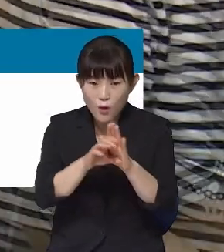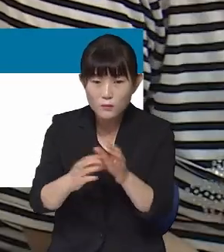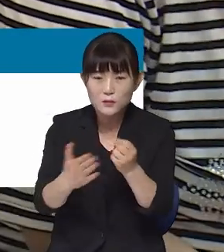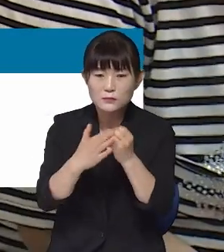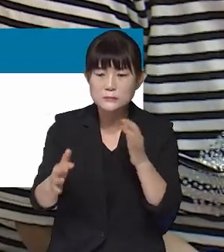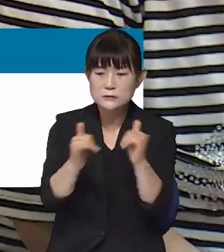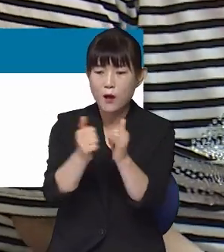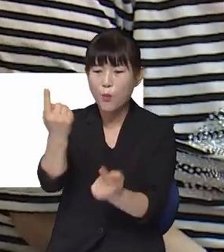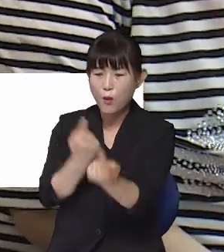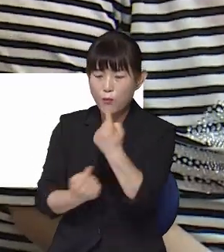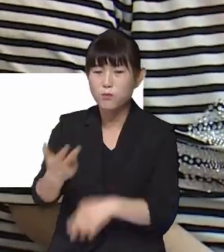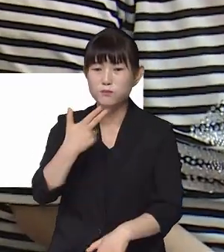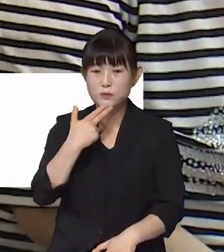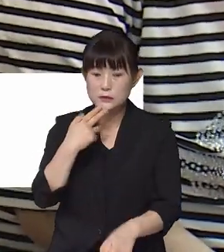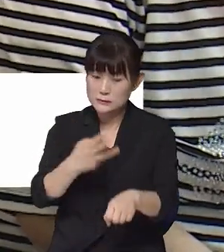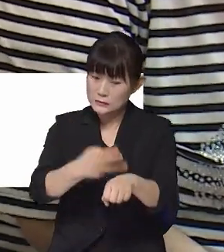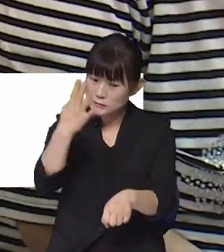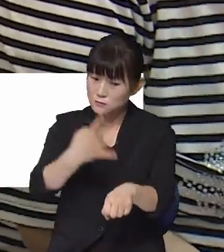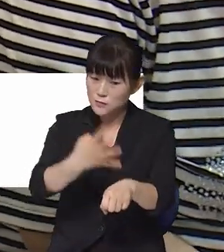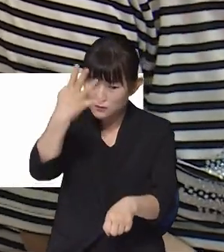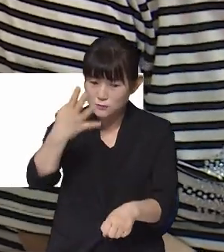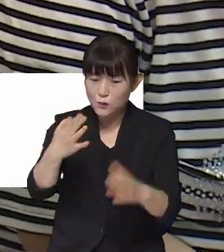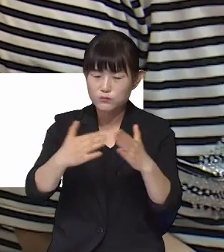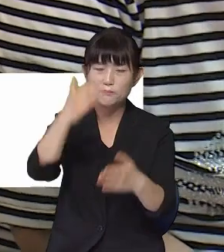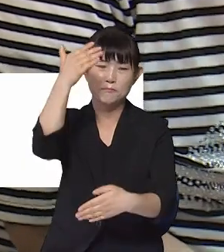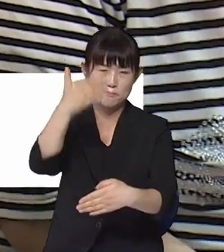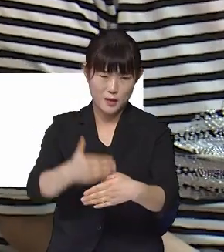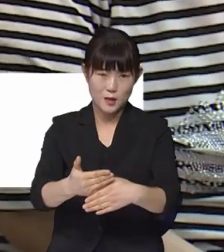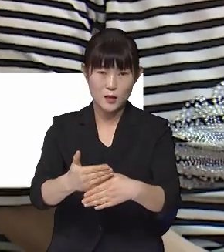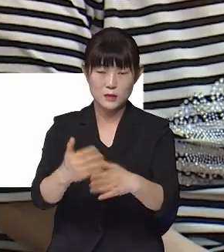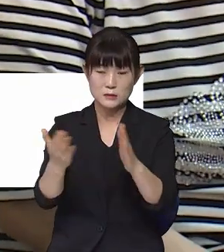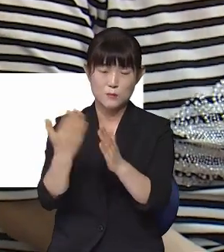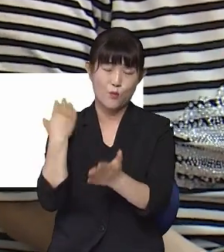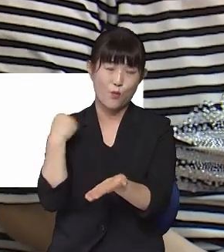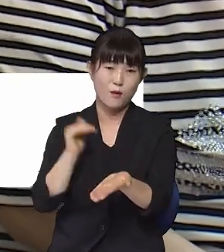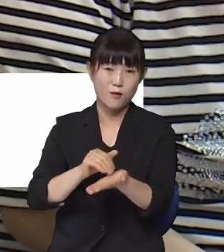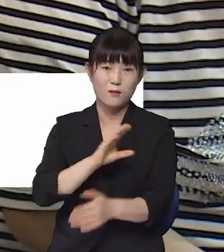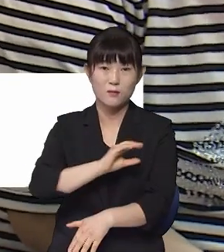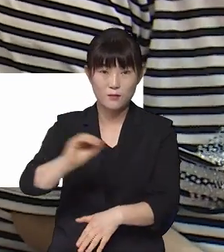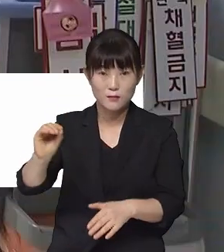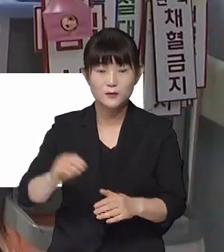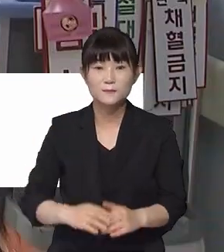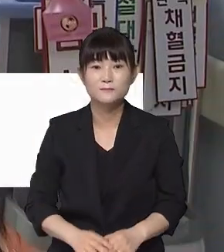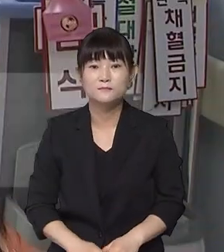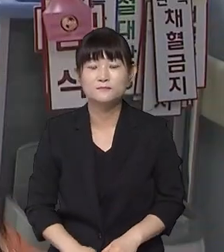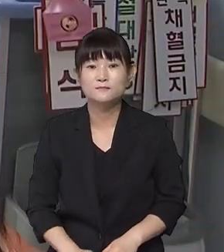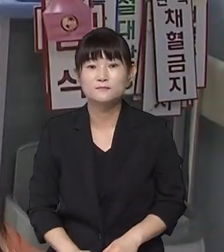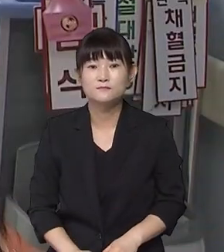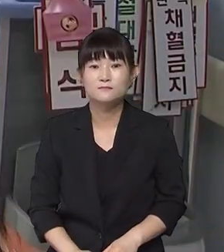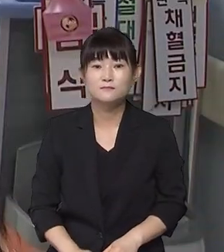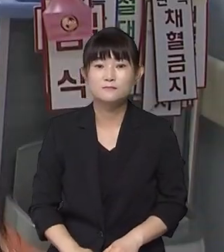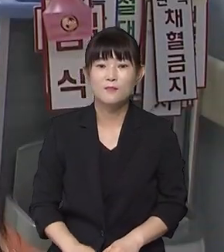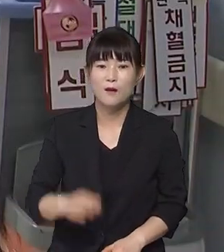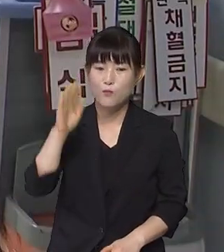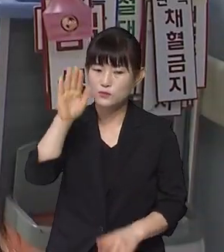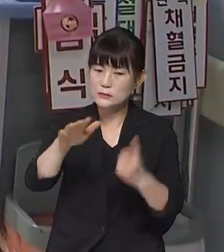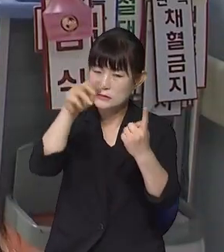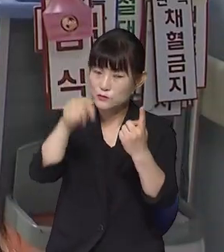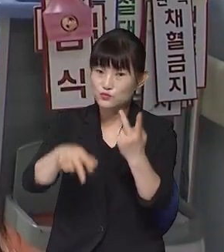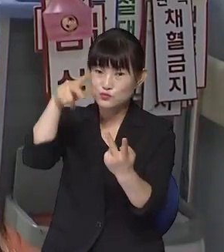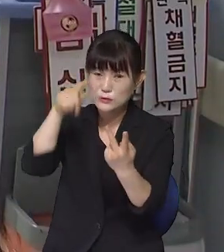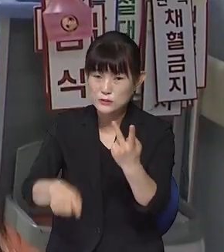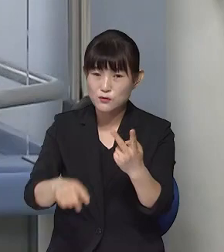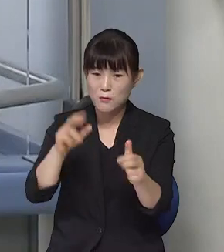있는것 쇄신에 이때 문제 탱 나한테 내 치고 가재 그렇게 됐어요 실제 앞으로 1 2주가 이번